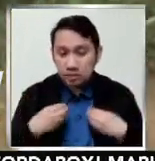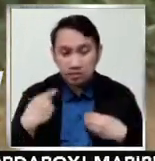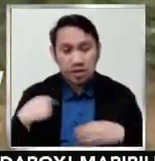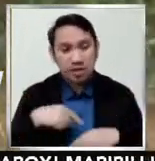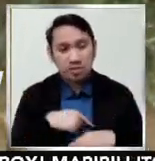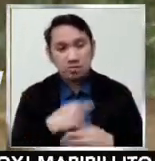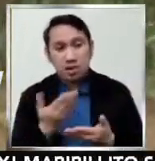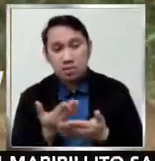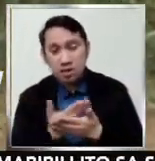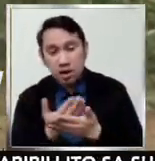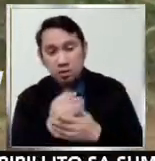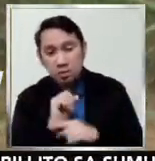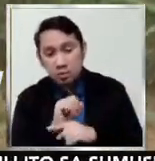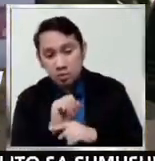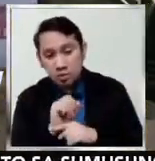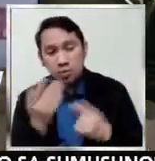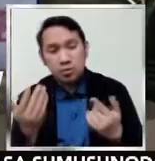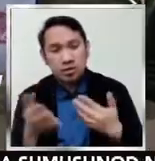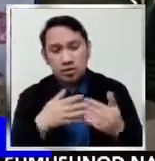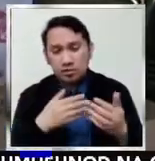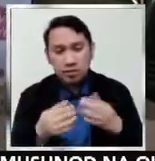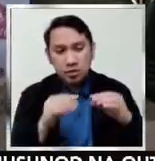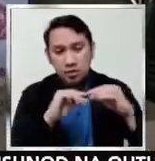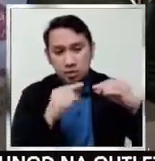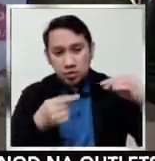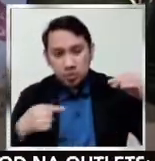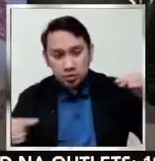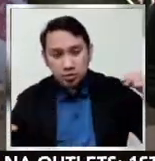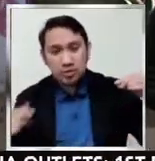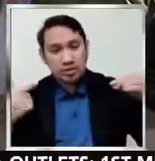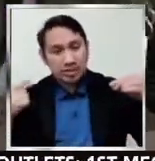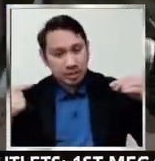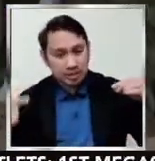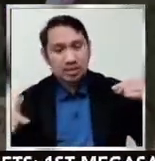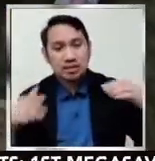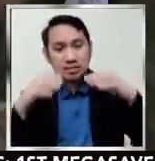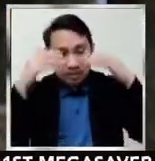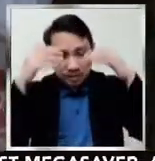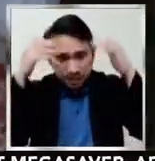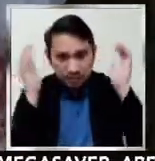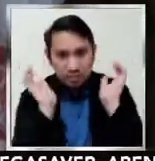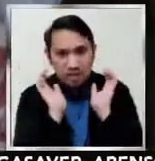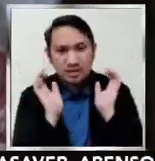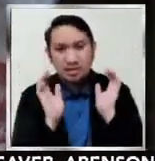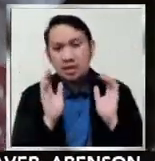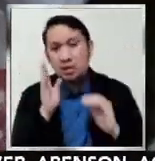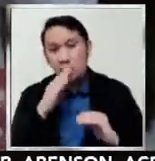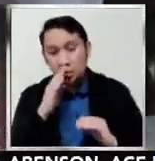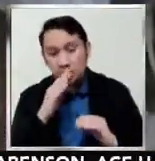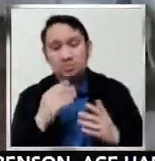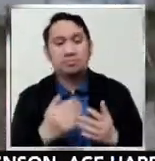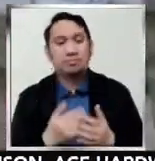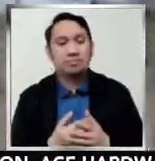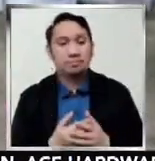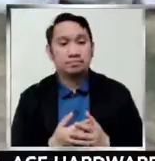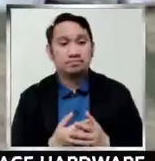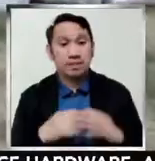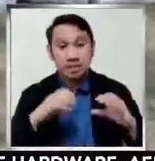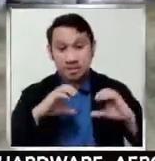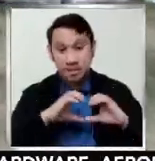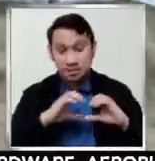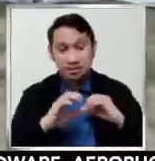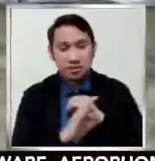sitaw, kalabasa, siling. Para makatulong, nagbigay ang GMA Kapuso Foundation ng relief